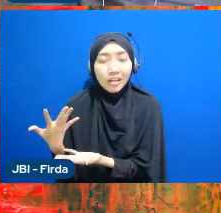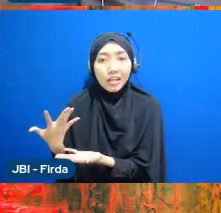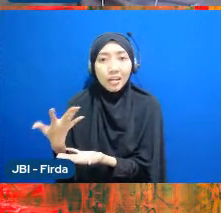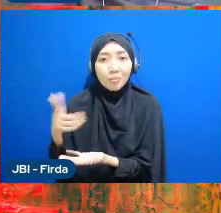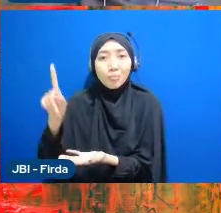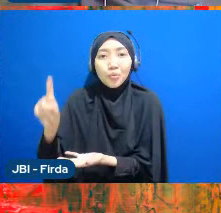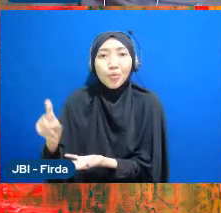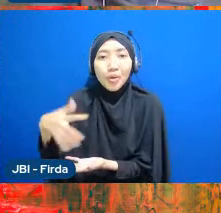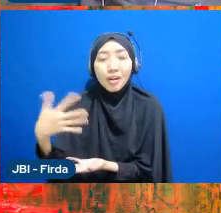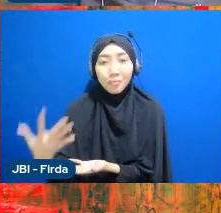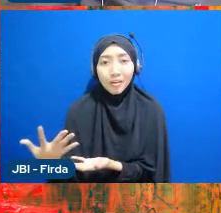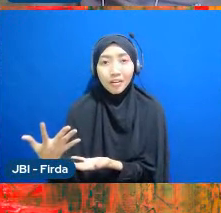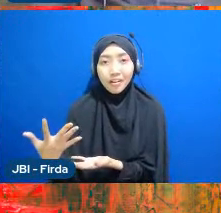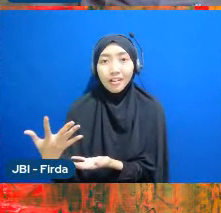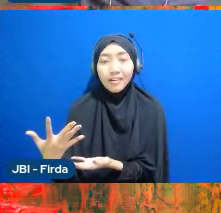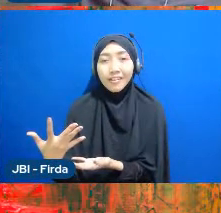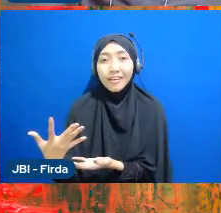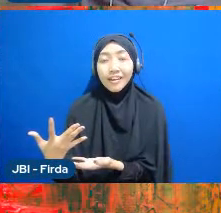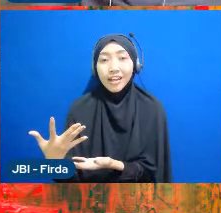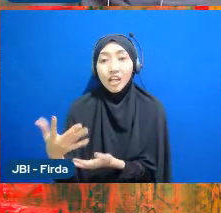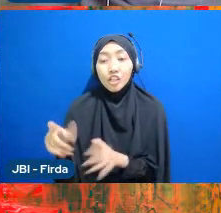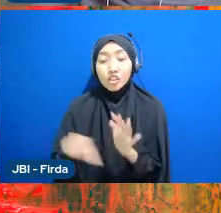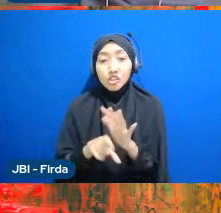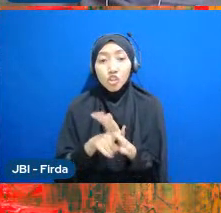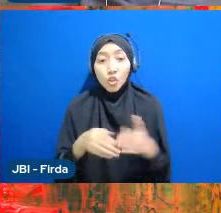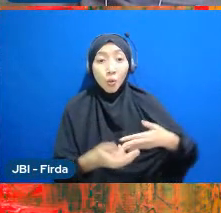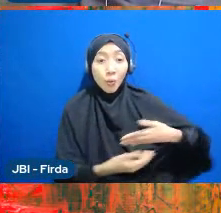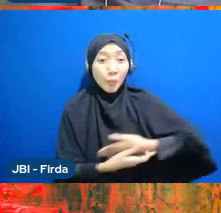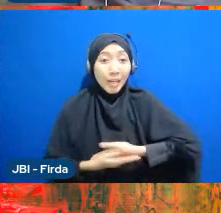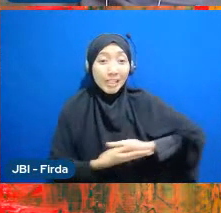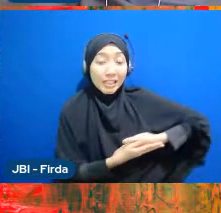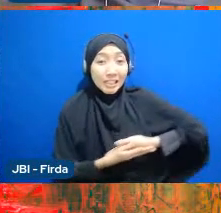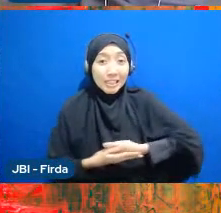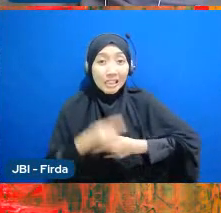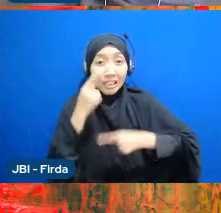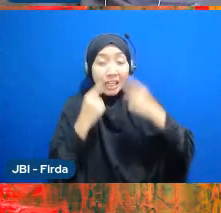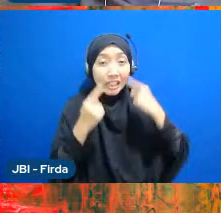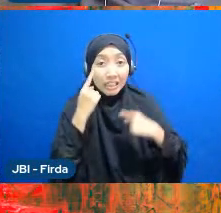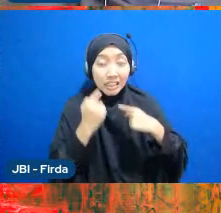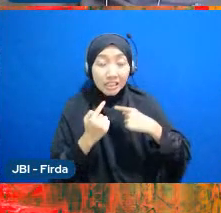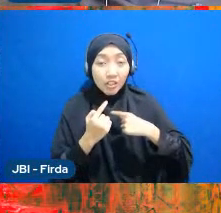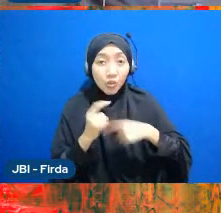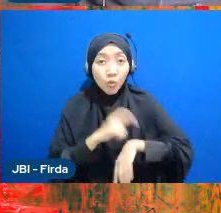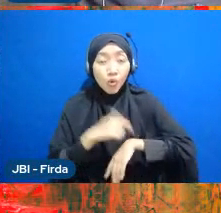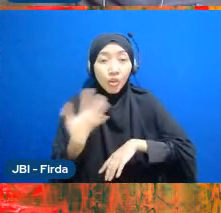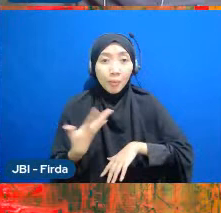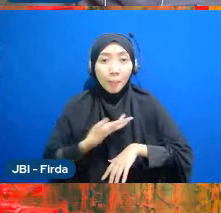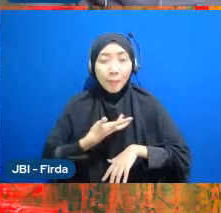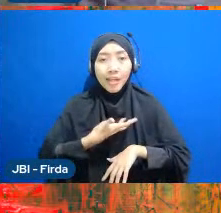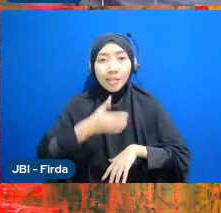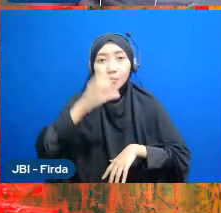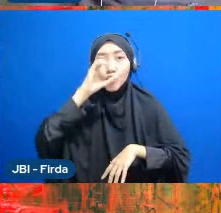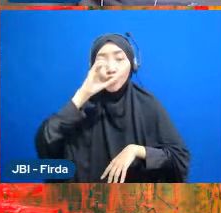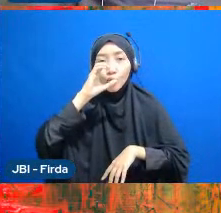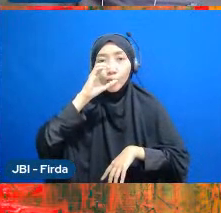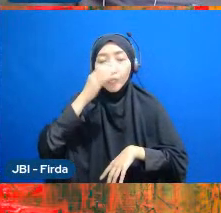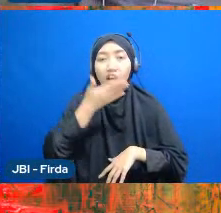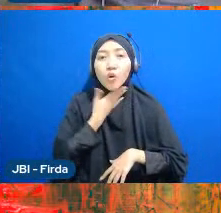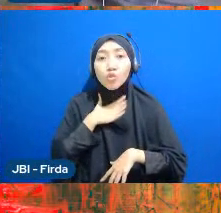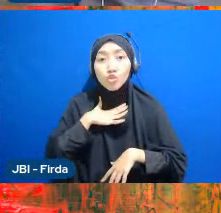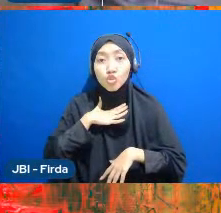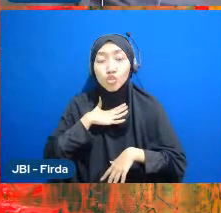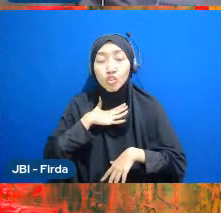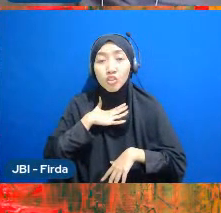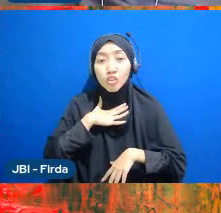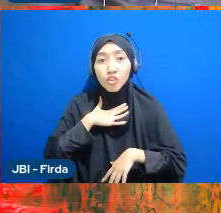butuhkan. Nah, kalau kita lihat ketika bayi itu mereka menangis ketika mereka ingin minum. Haus ya, mereka